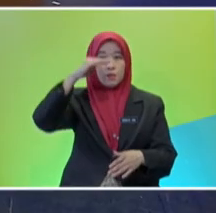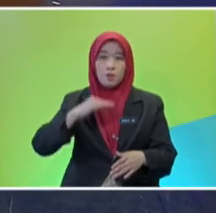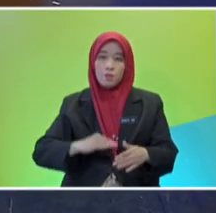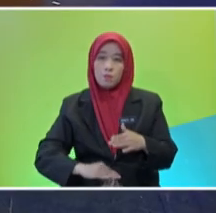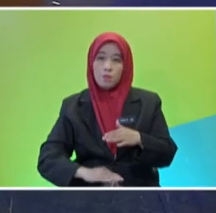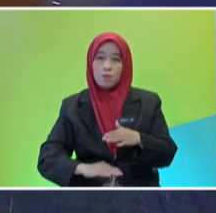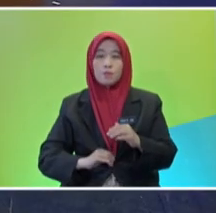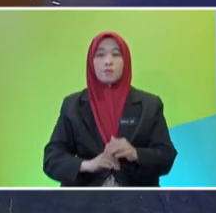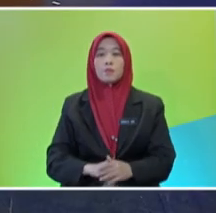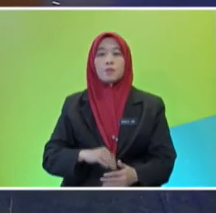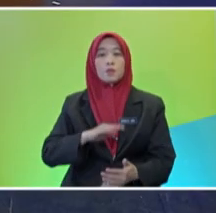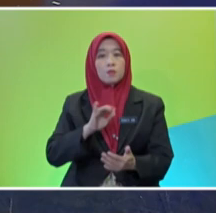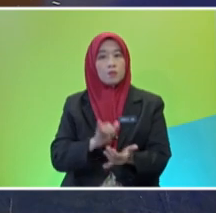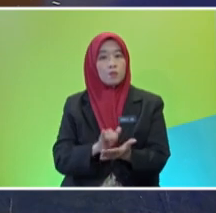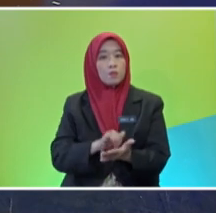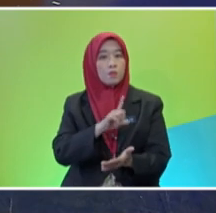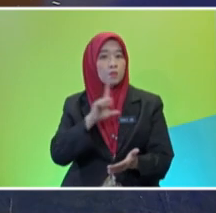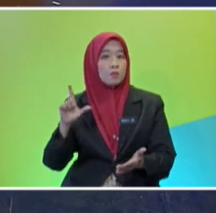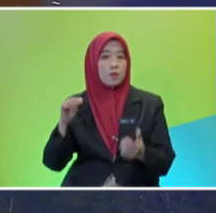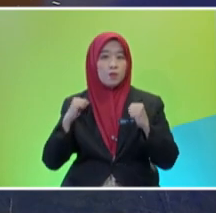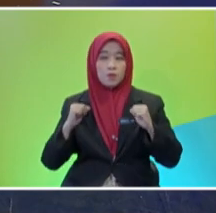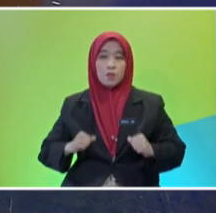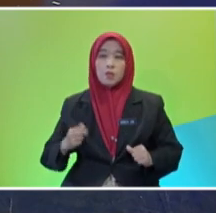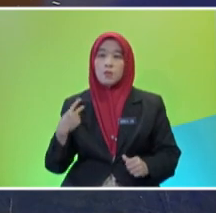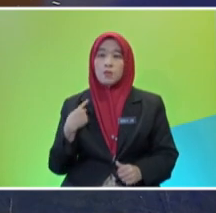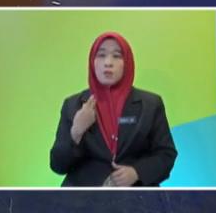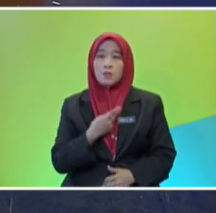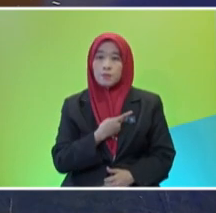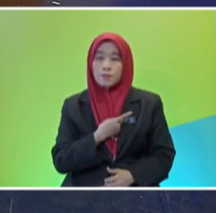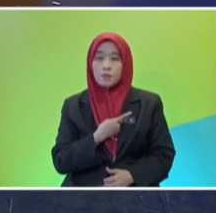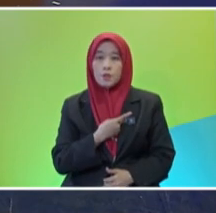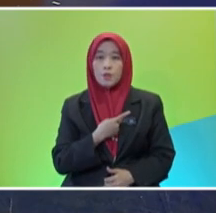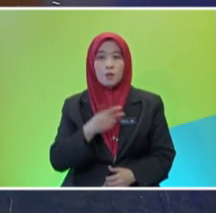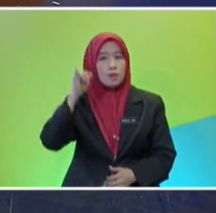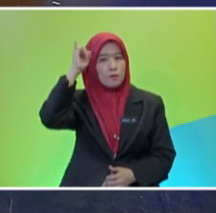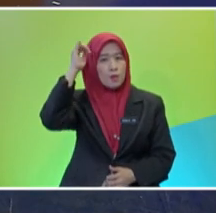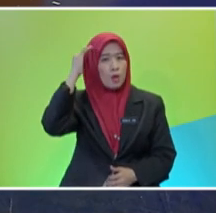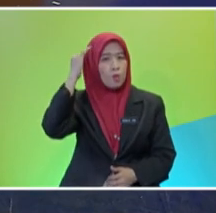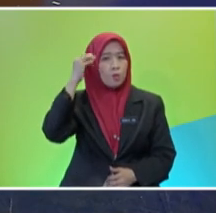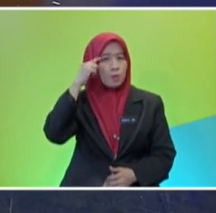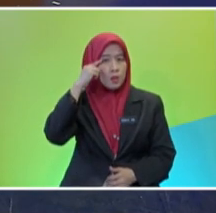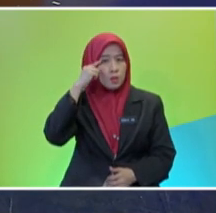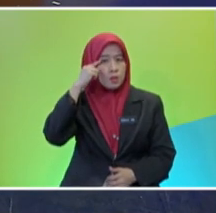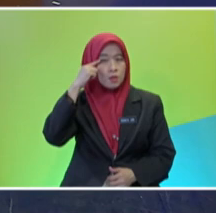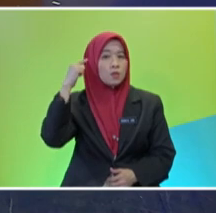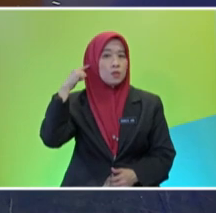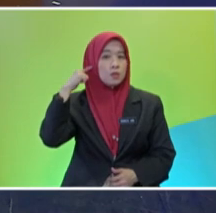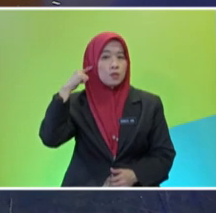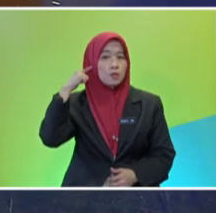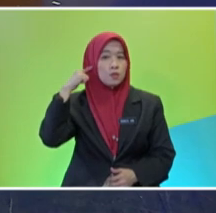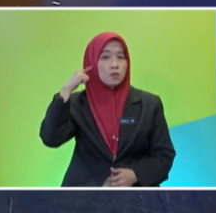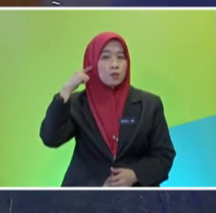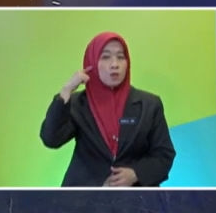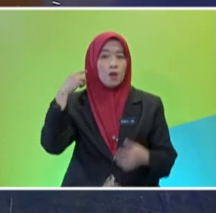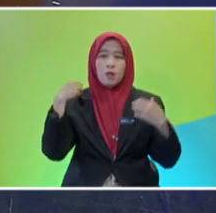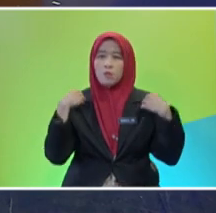sampai bawah itulah anggota badan kita. Oh, macam Irfan tadi kan, Irfan ada tahu dua je. Yang pertama Irfan tahu mata dan Irfan tahu telinga. Telinga.